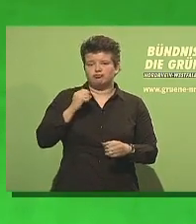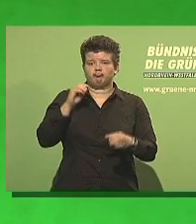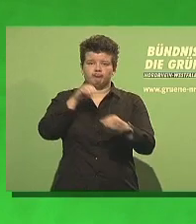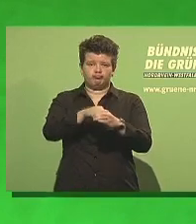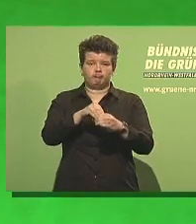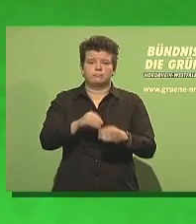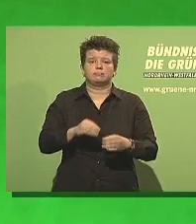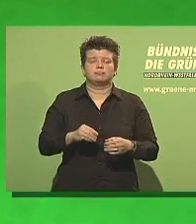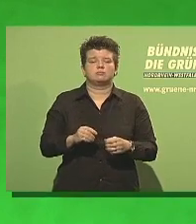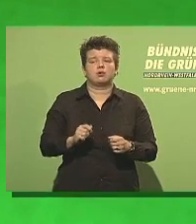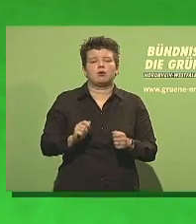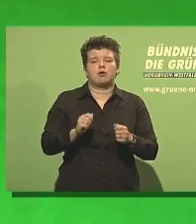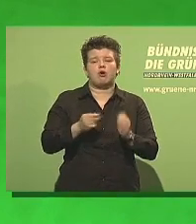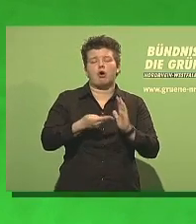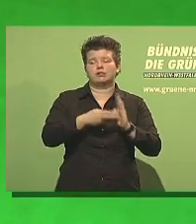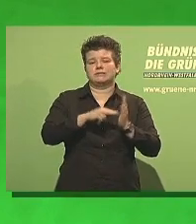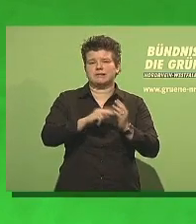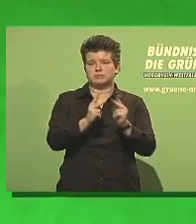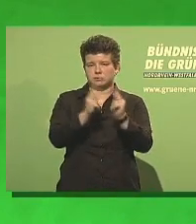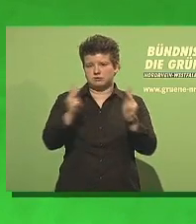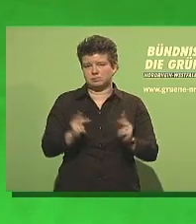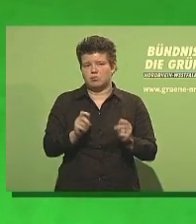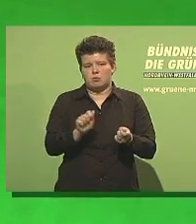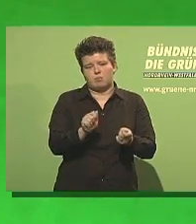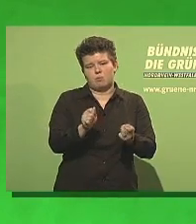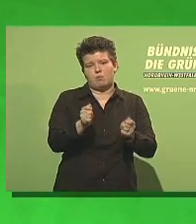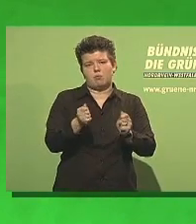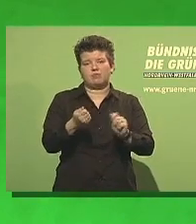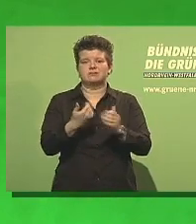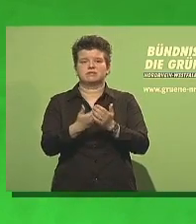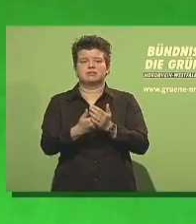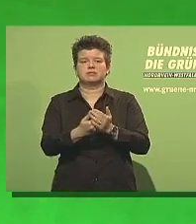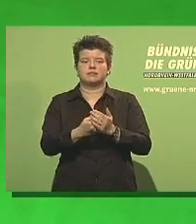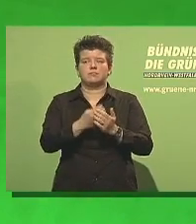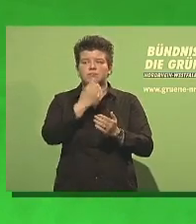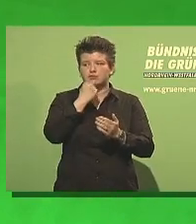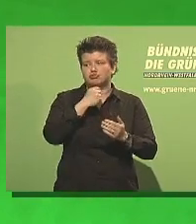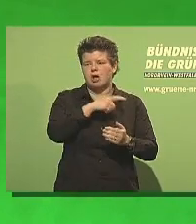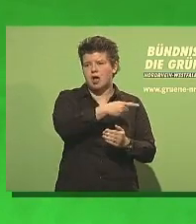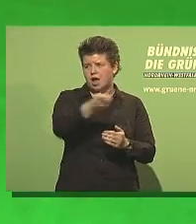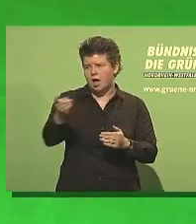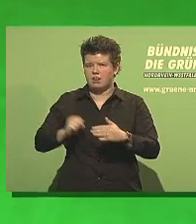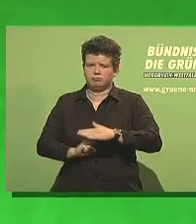Konzepte in die Wirklichkeit umzusetzen. Und deshalb bitte ich euch um eure Unterstützung.